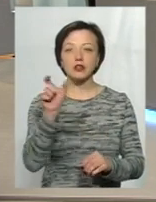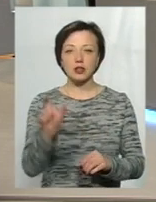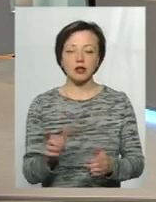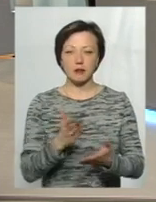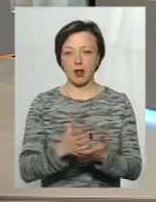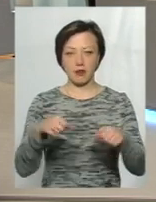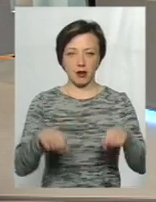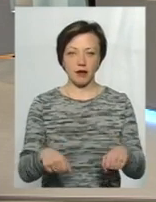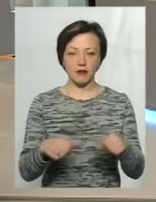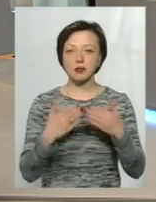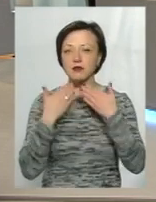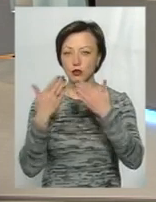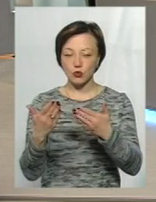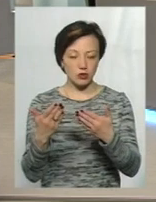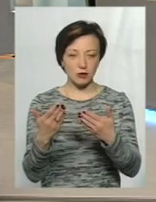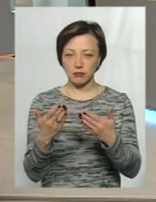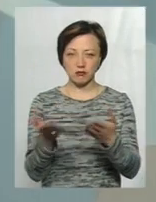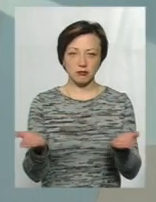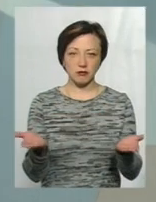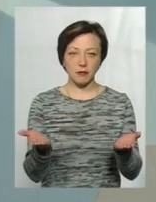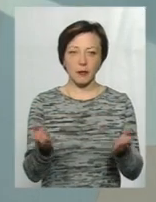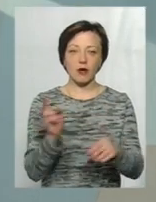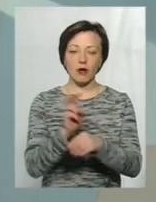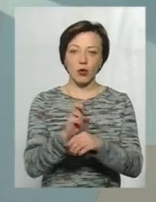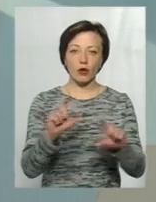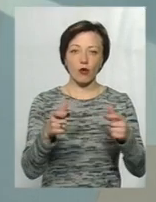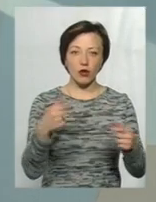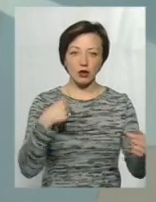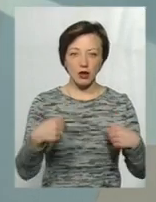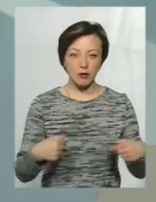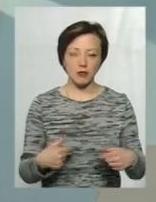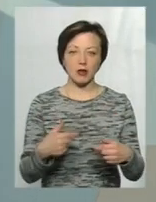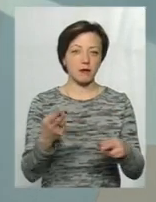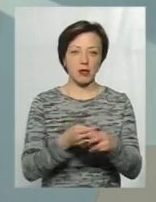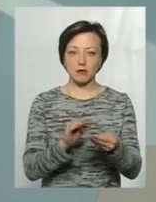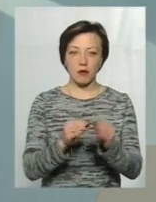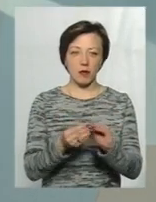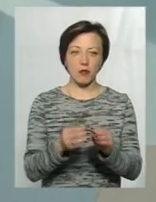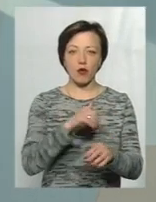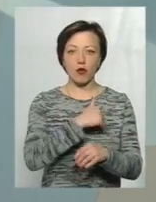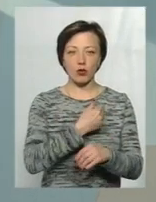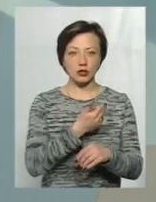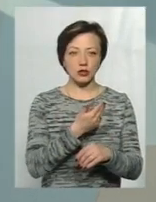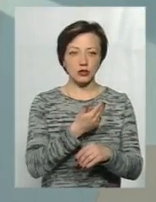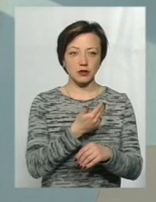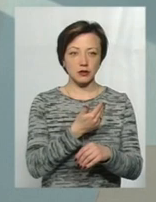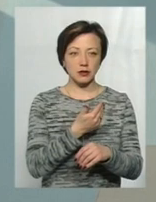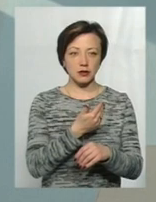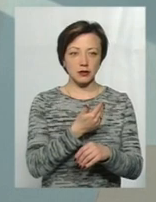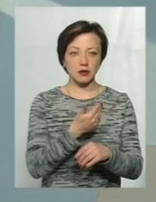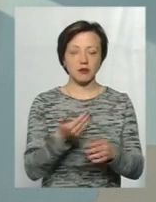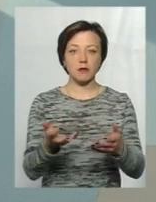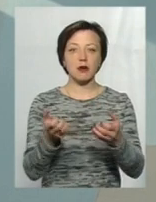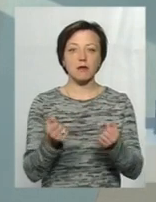право звернутися абсолютно. Тому, якщо вона там ходить на голкотерапію, без проблем. Якщо вона там